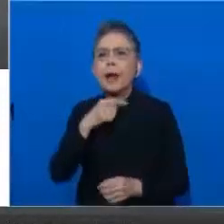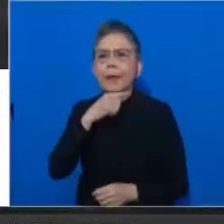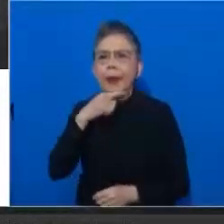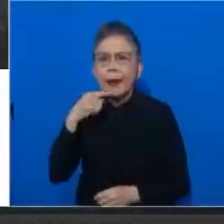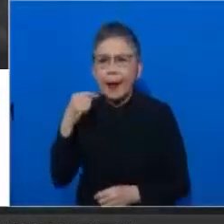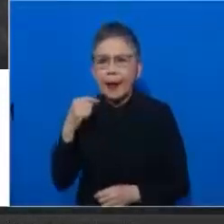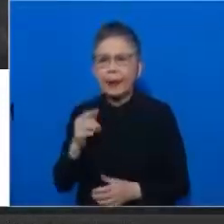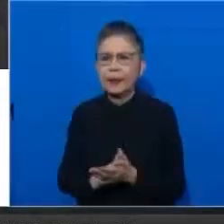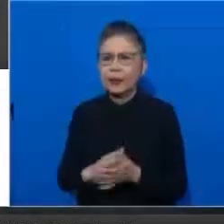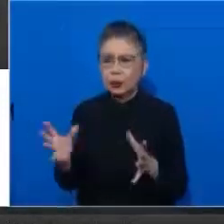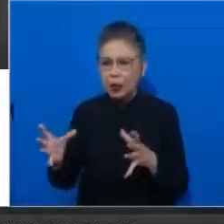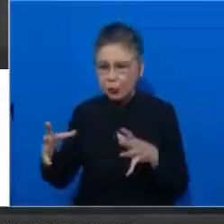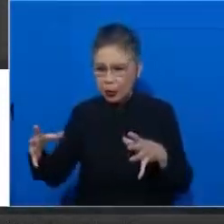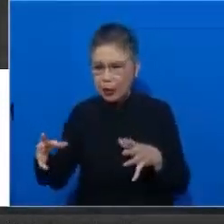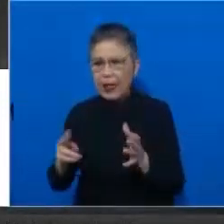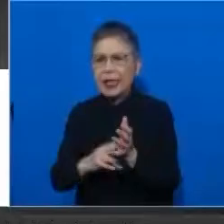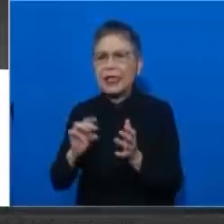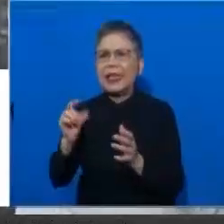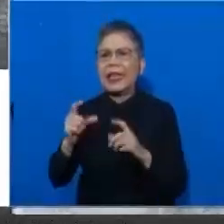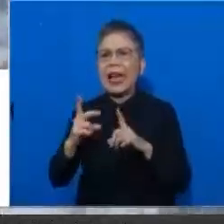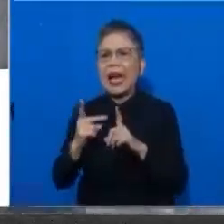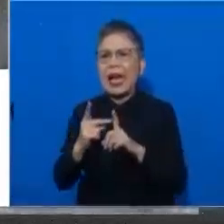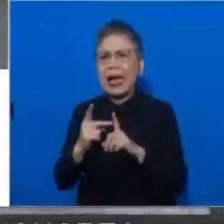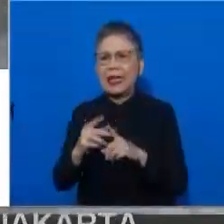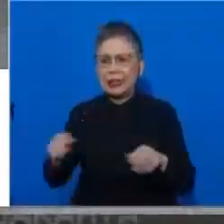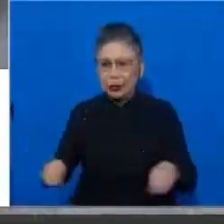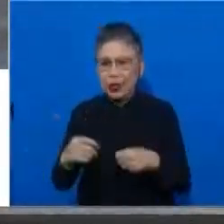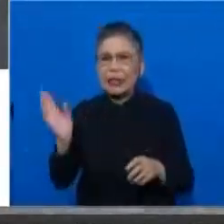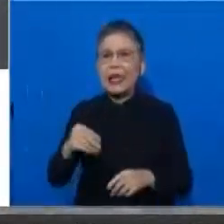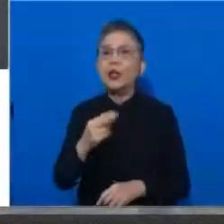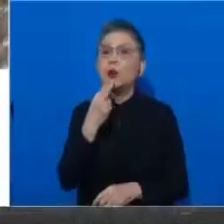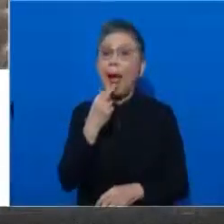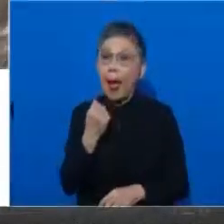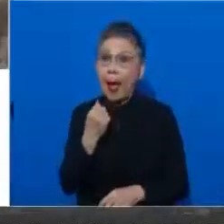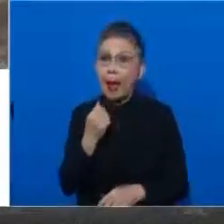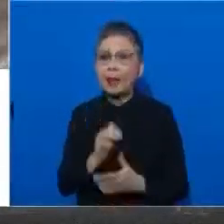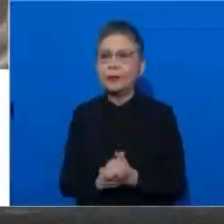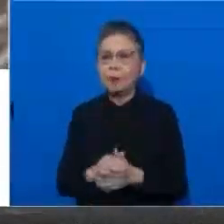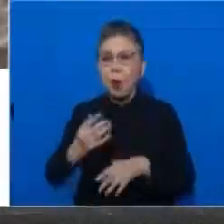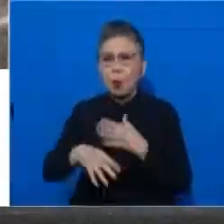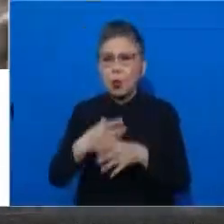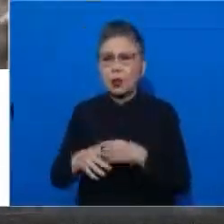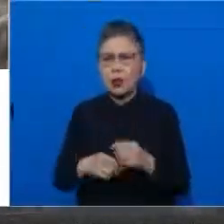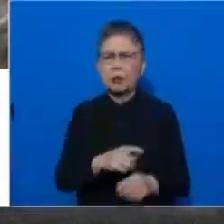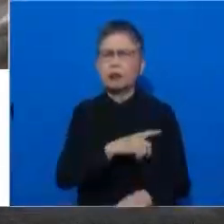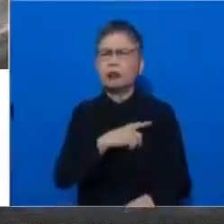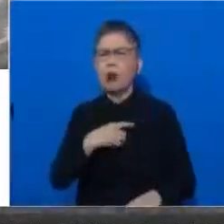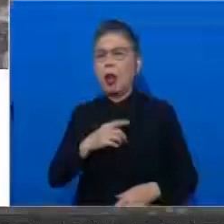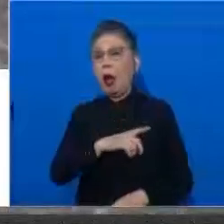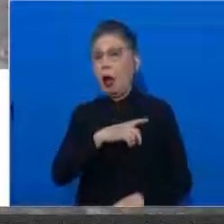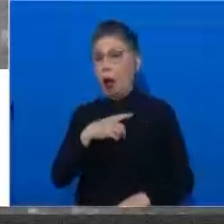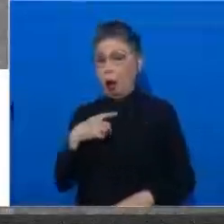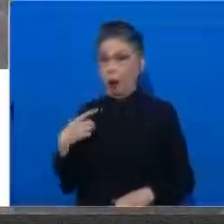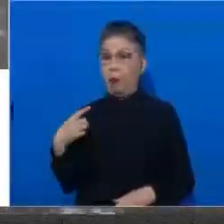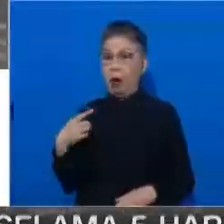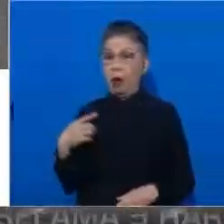bejana lagi untuk menghangatkan nira, dan 4 lainnya untuk memasak menjadi gula. Prosesnya butuh waktu berjam-jam. Nira